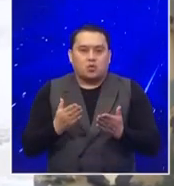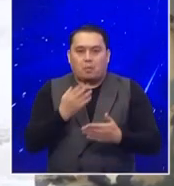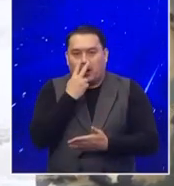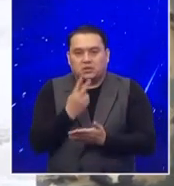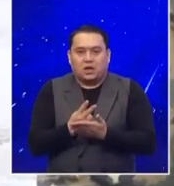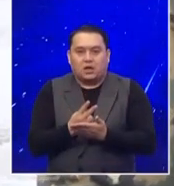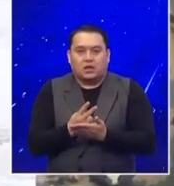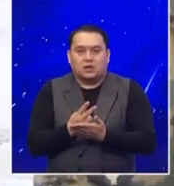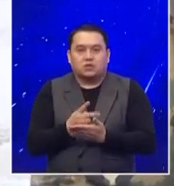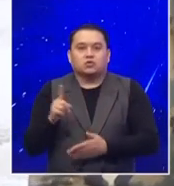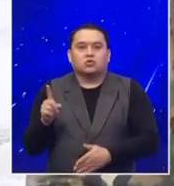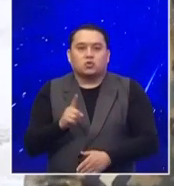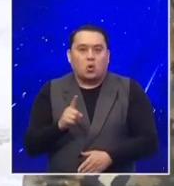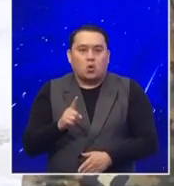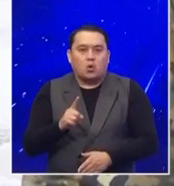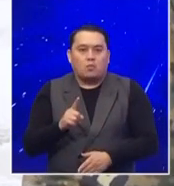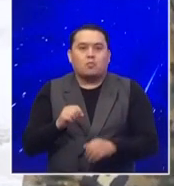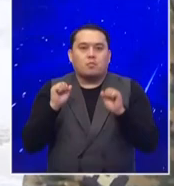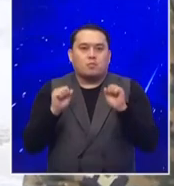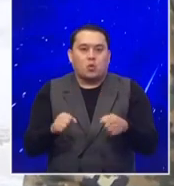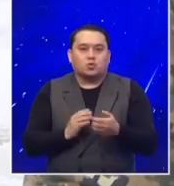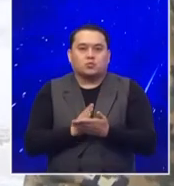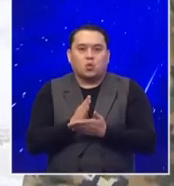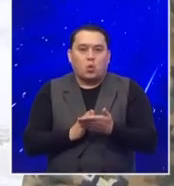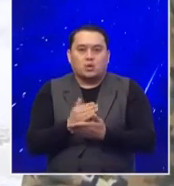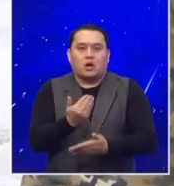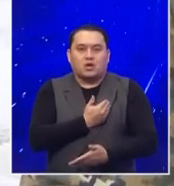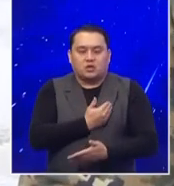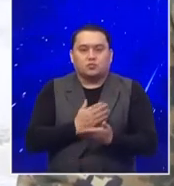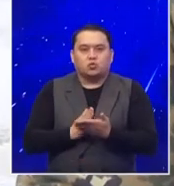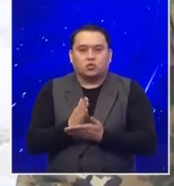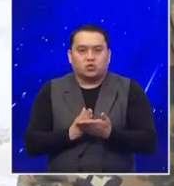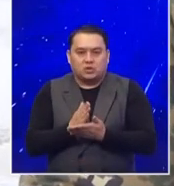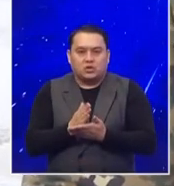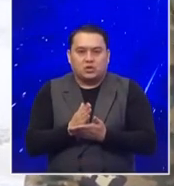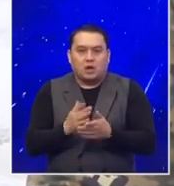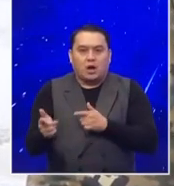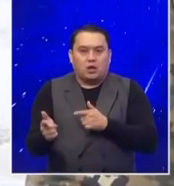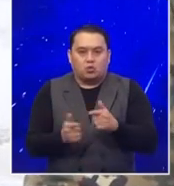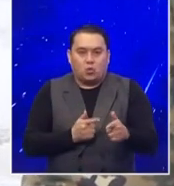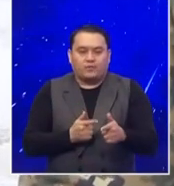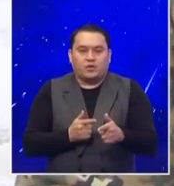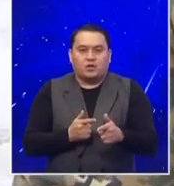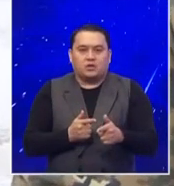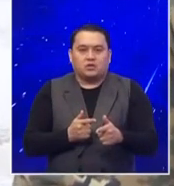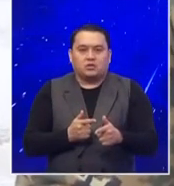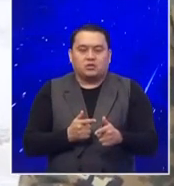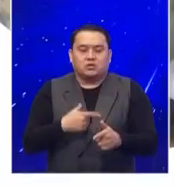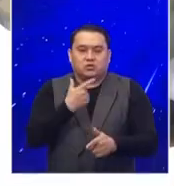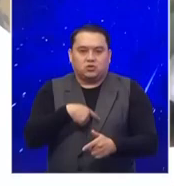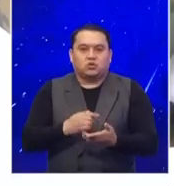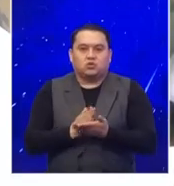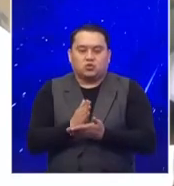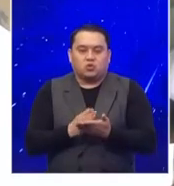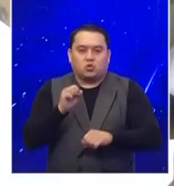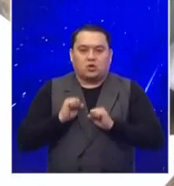показали, что мы можем служить, что мы хотим служить, что мы готовы отдать наши сердца за защиту